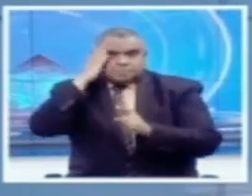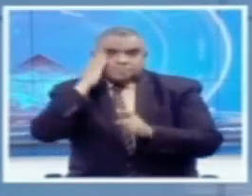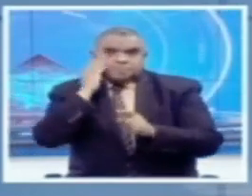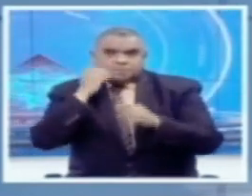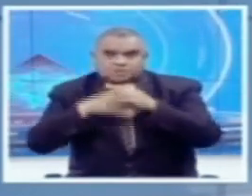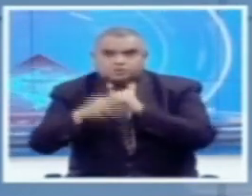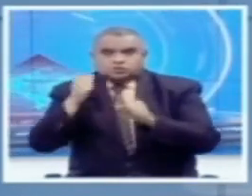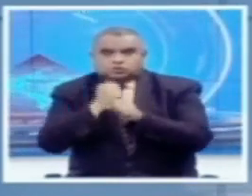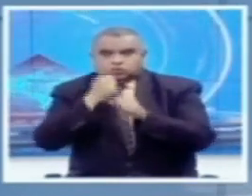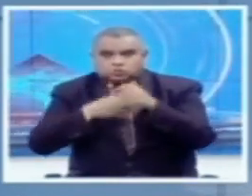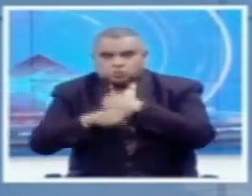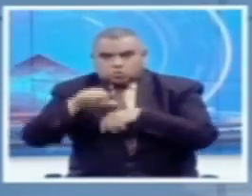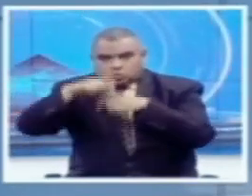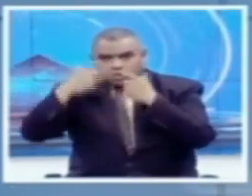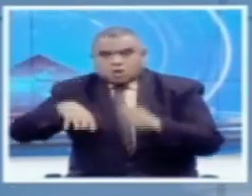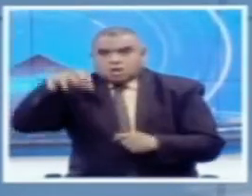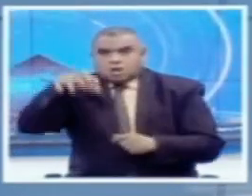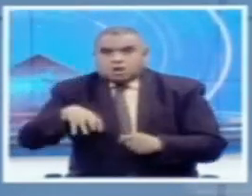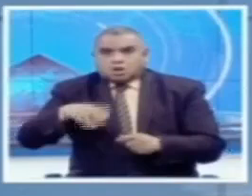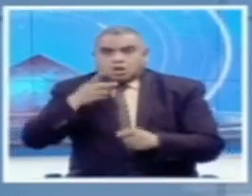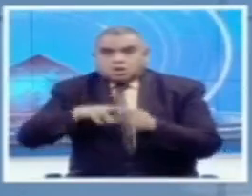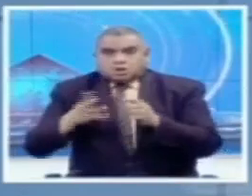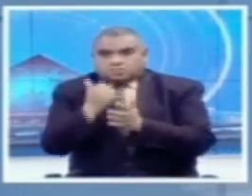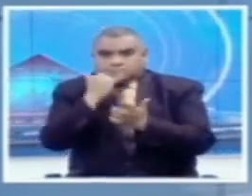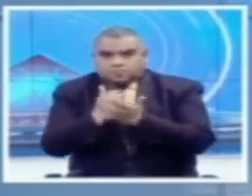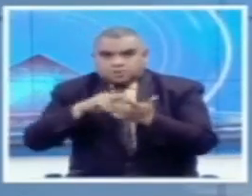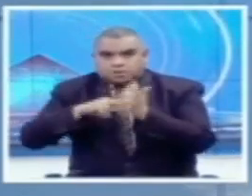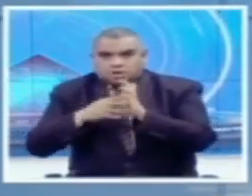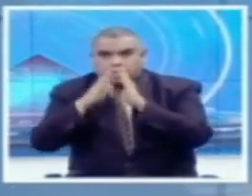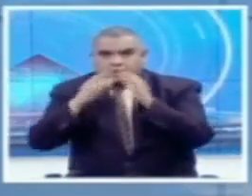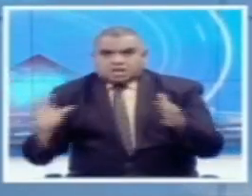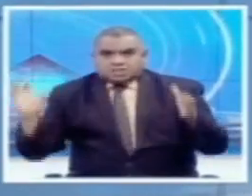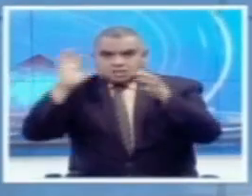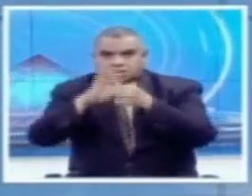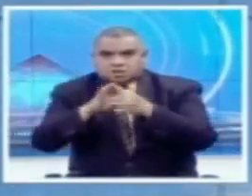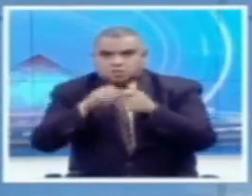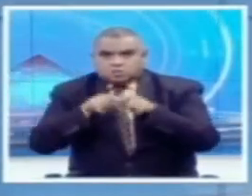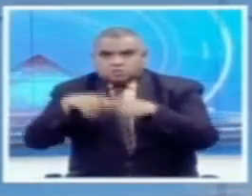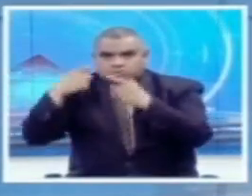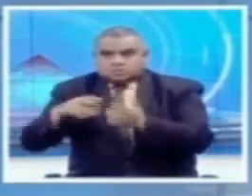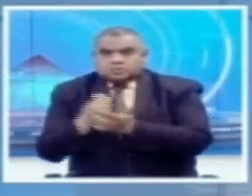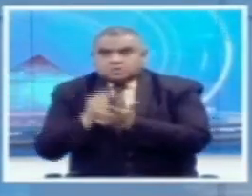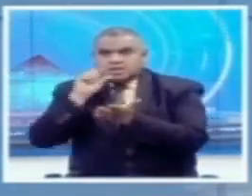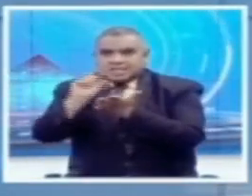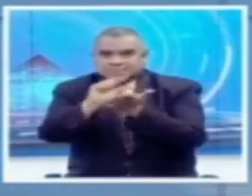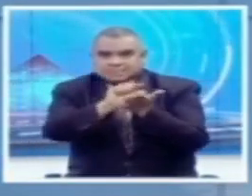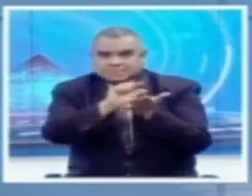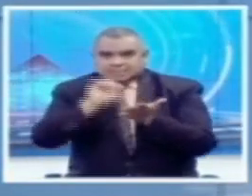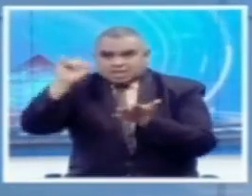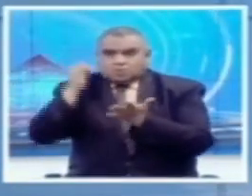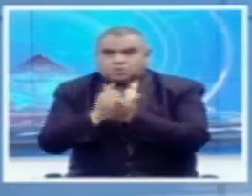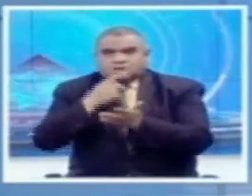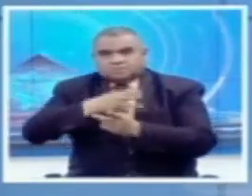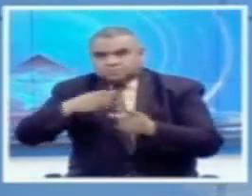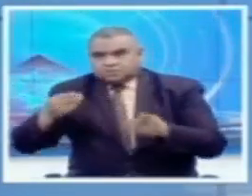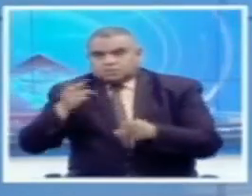في مهامهم بالقاهرة، مؤكدا سيادته حرص مصر على تعزيز أطر العلاقات الثنائية مع دولهم في